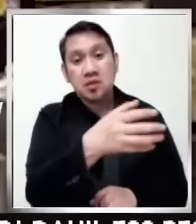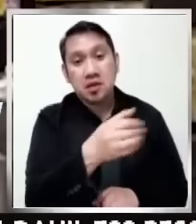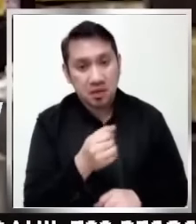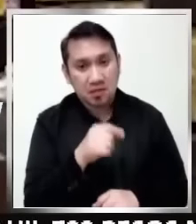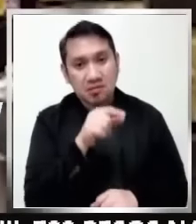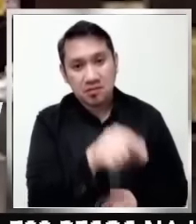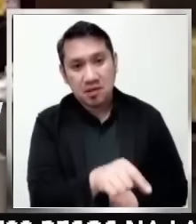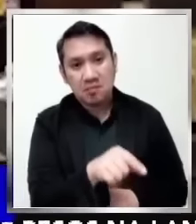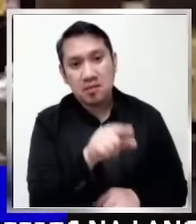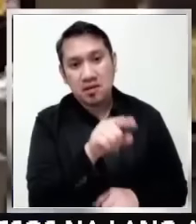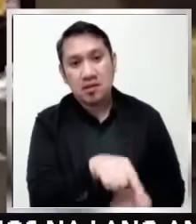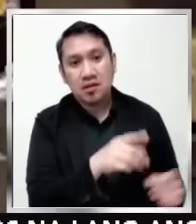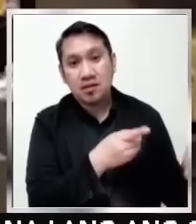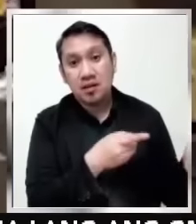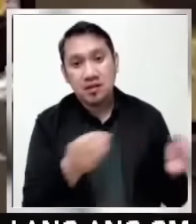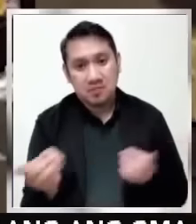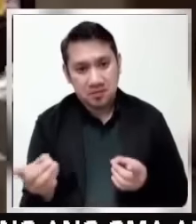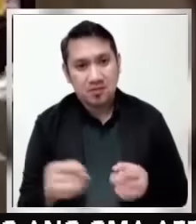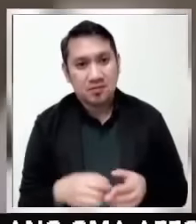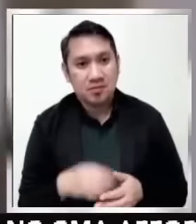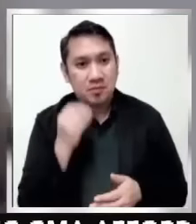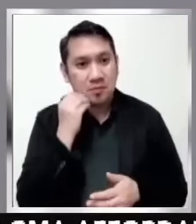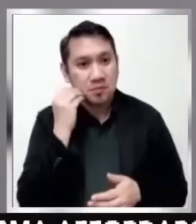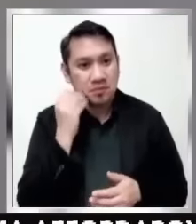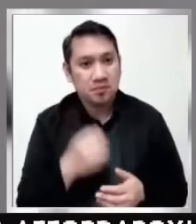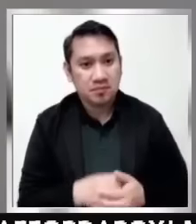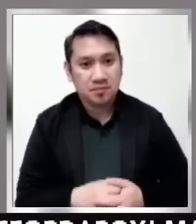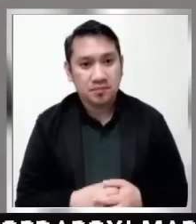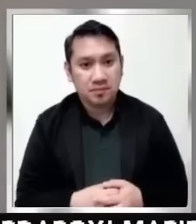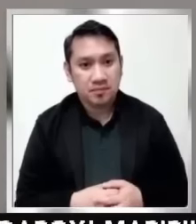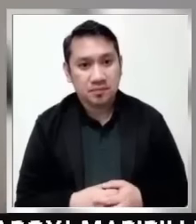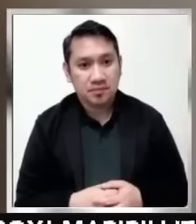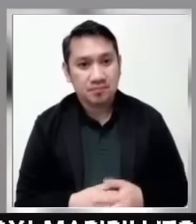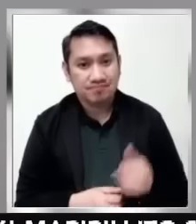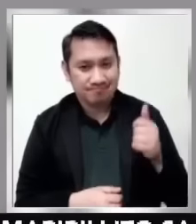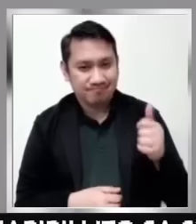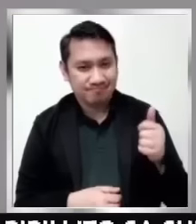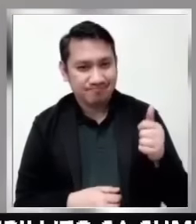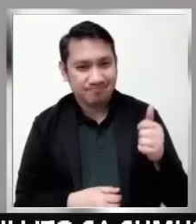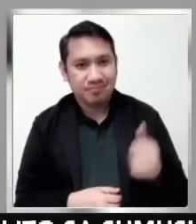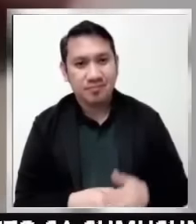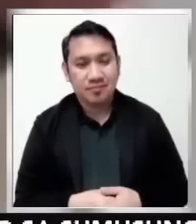na i-deliver sa kanilang bahay. Thumbs up, Rocky!